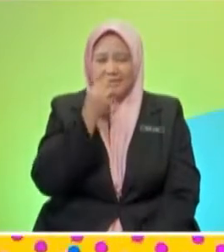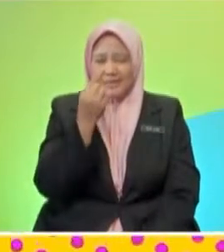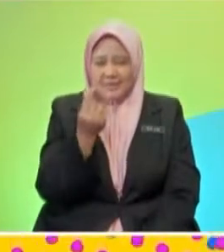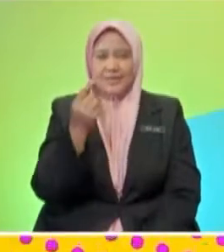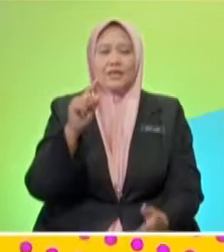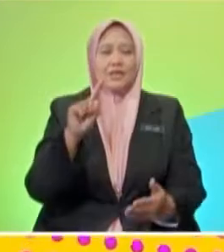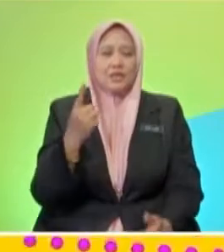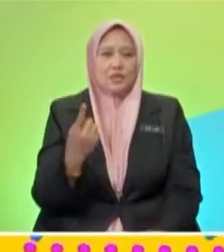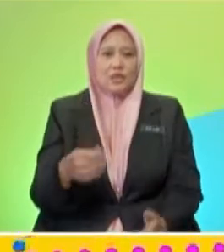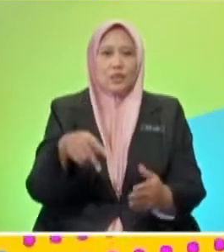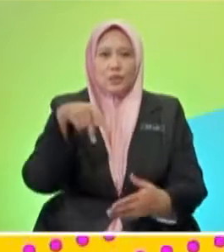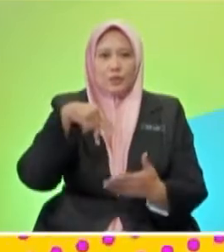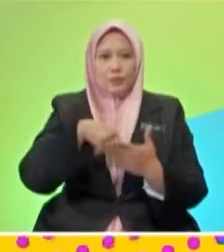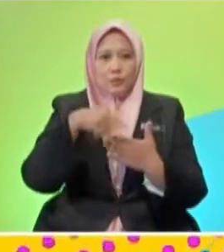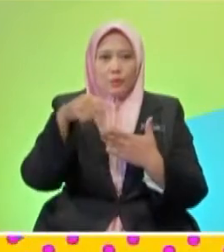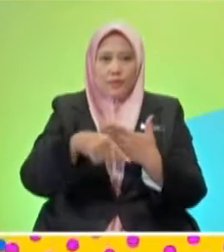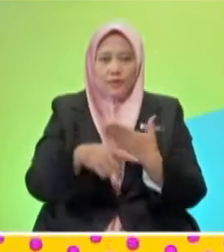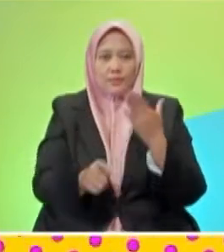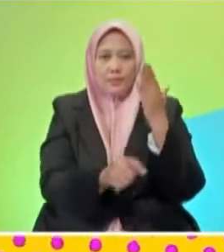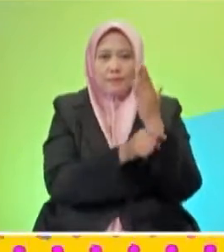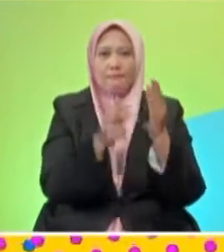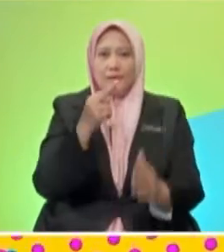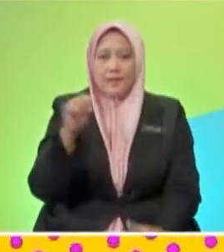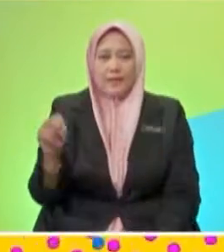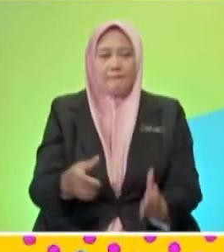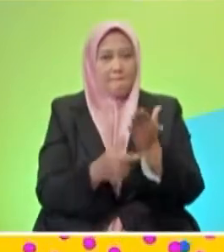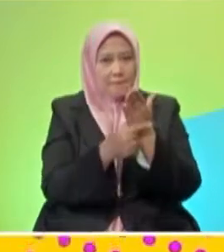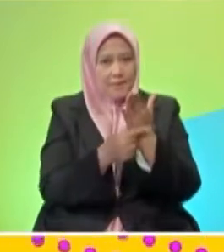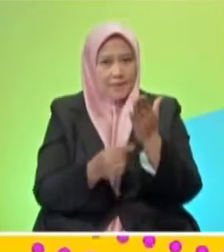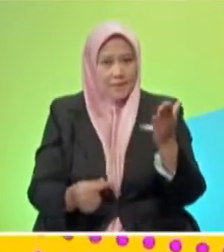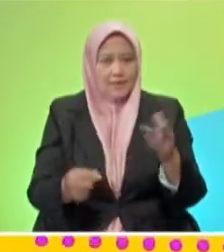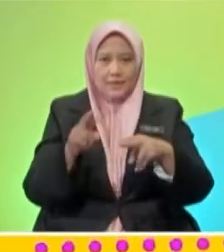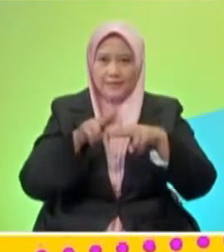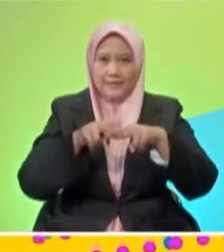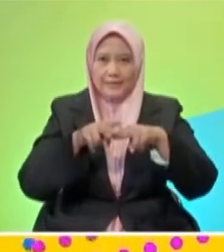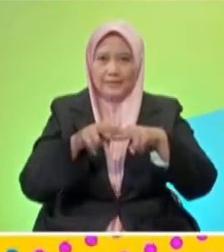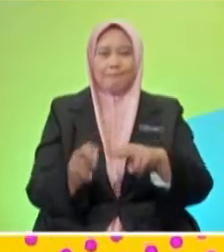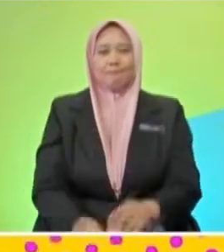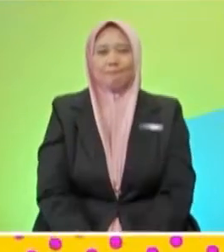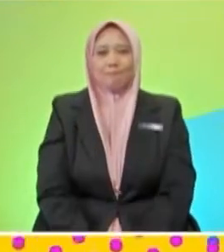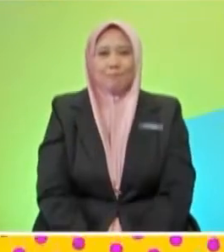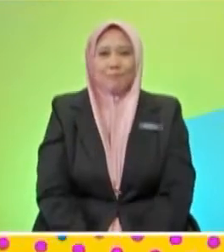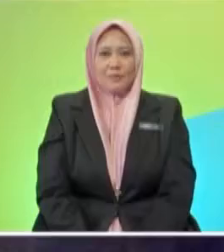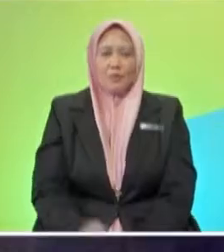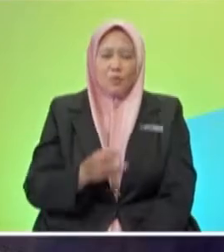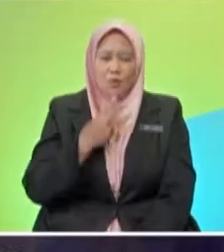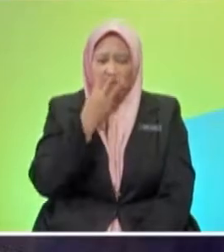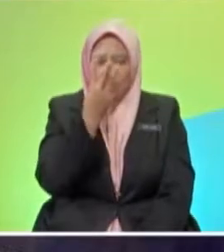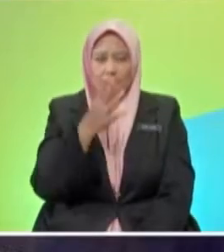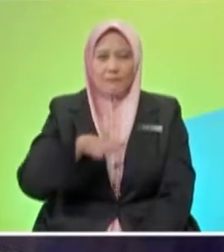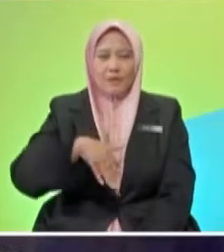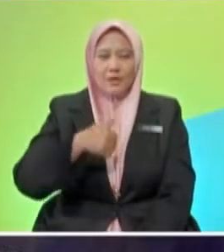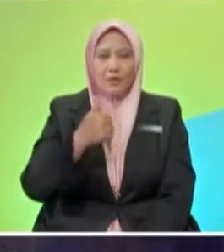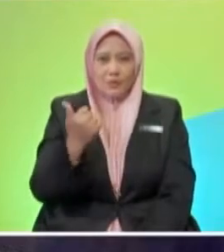contohnya ialah lemaknya gula dan garam Wow bagusnya bacaan